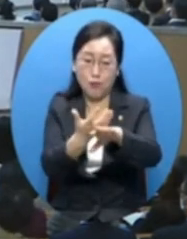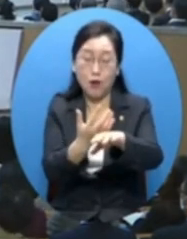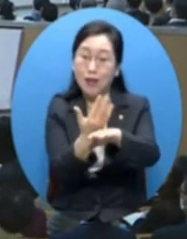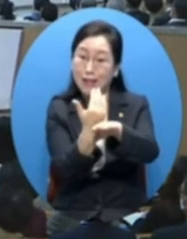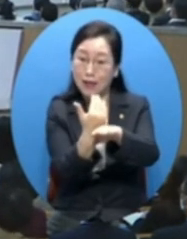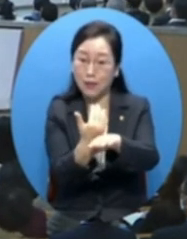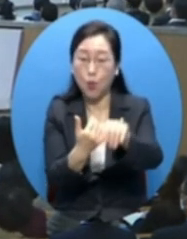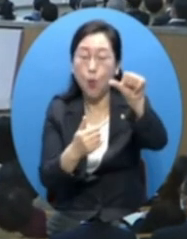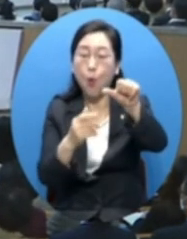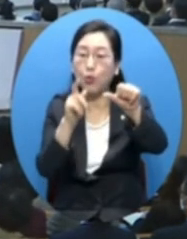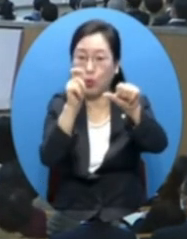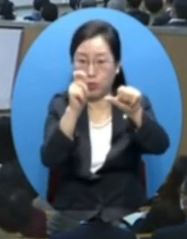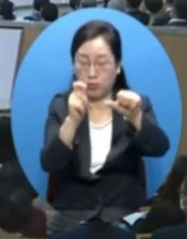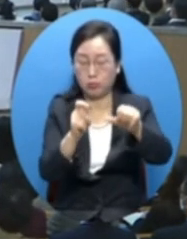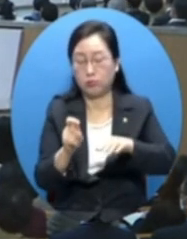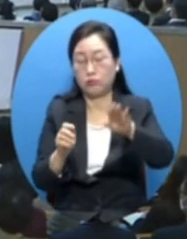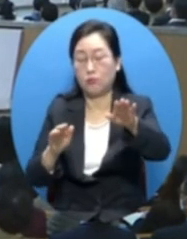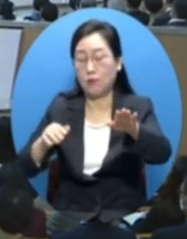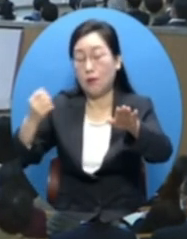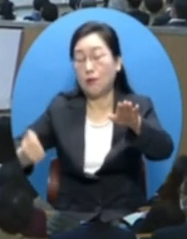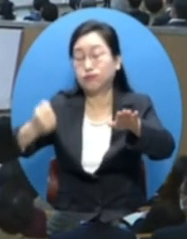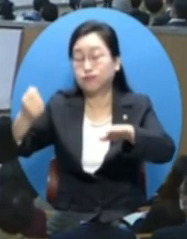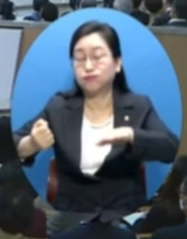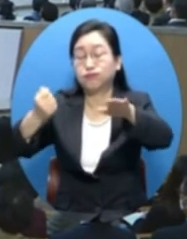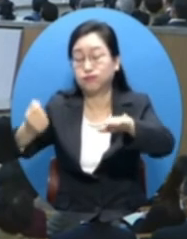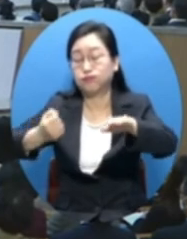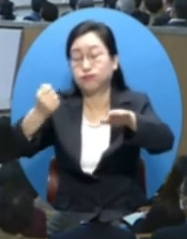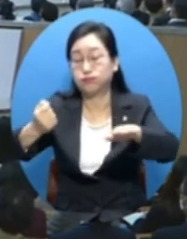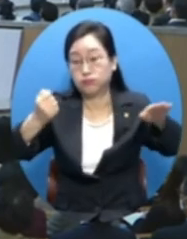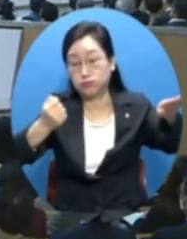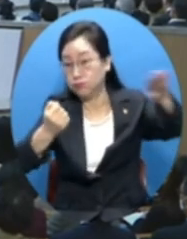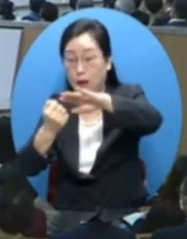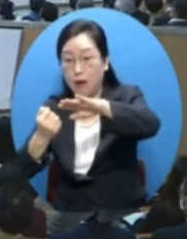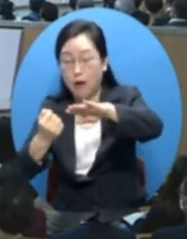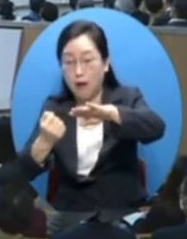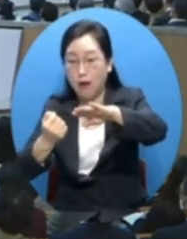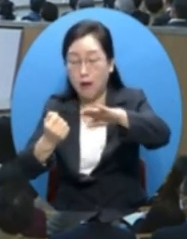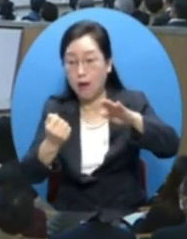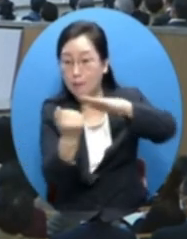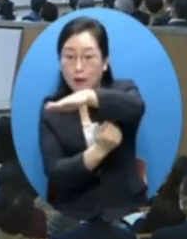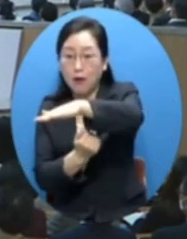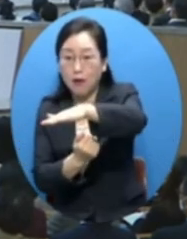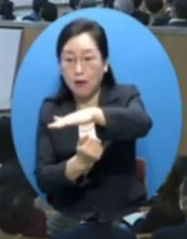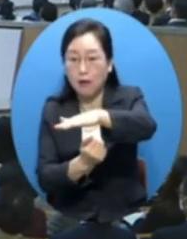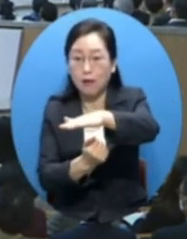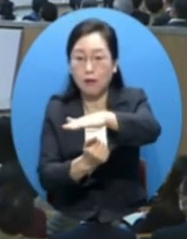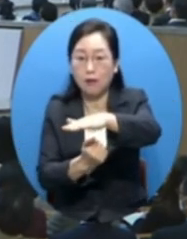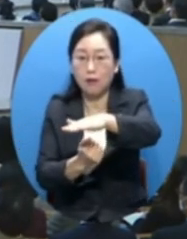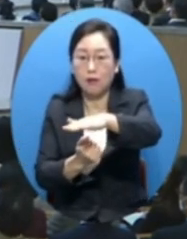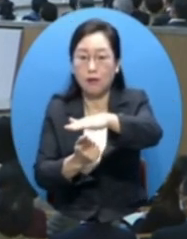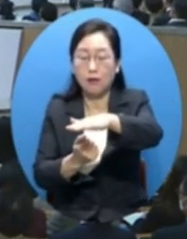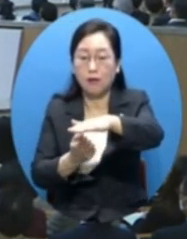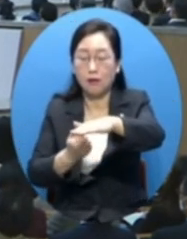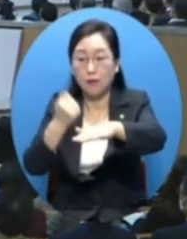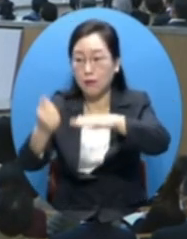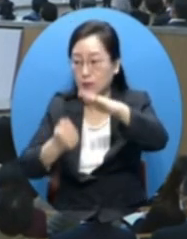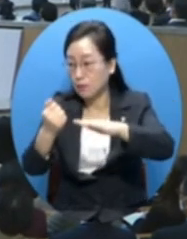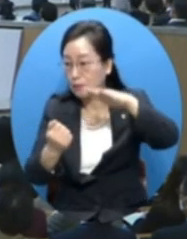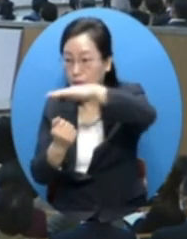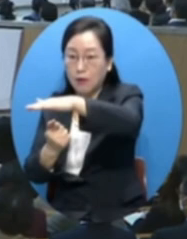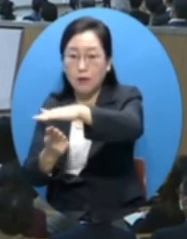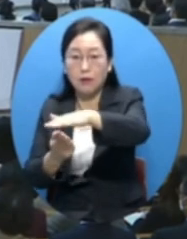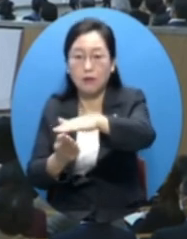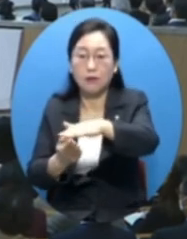틀어서 자기 자전거를 덮치고 그냥 밀고 들어와서 인도까지 와서 트럭이